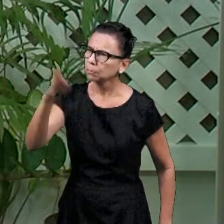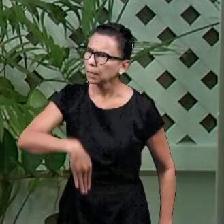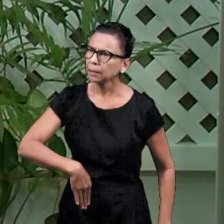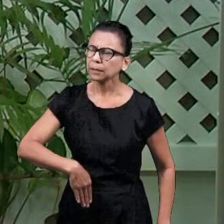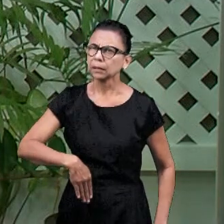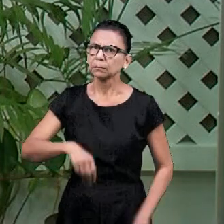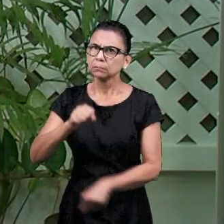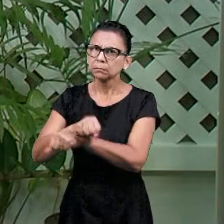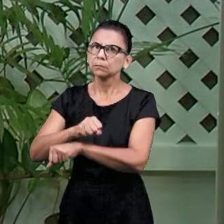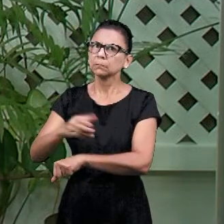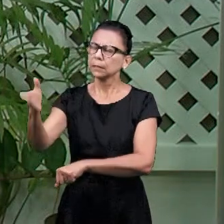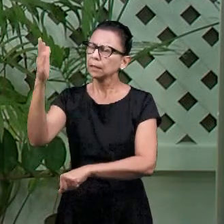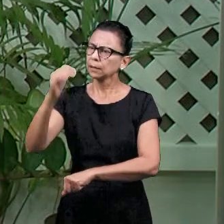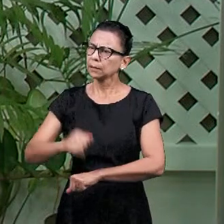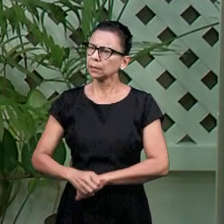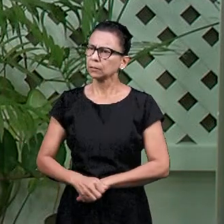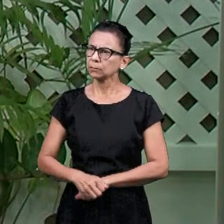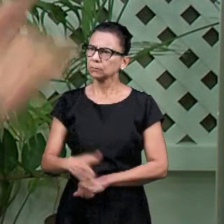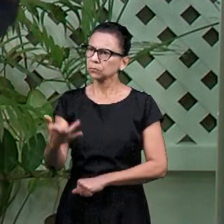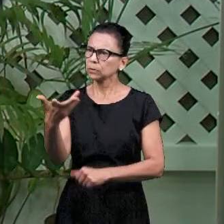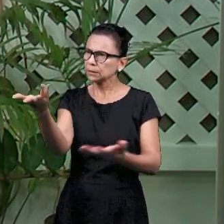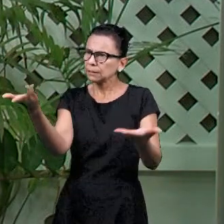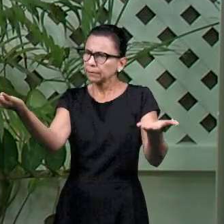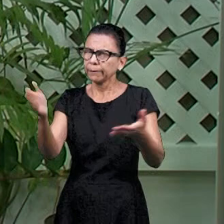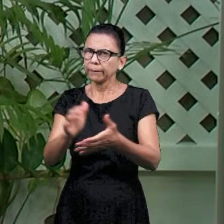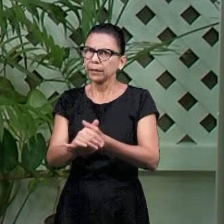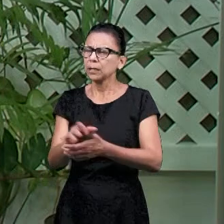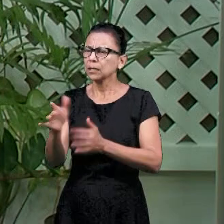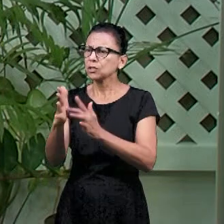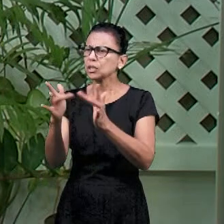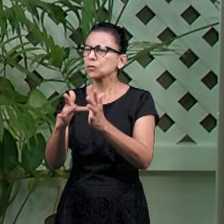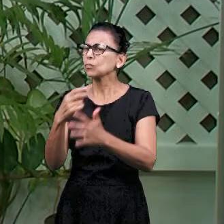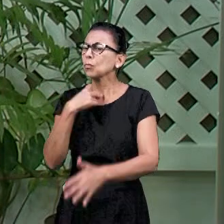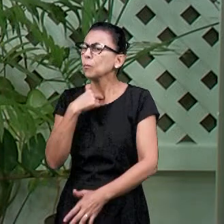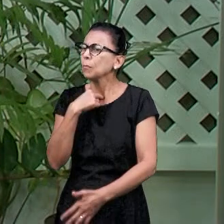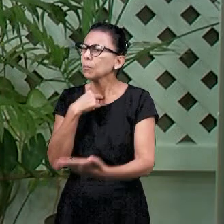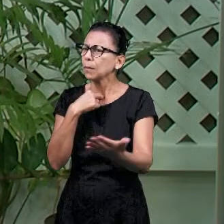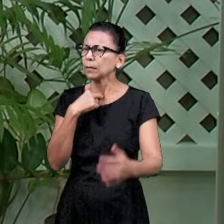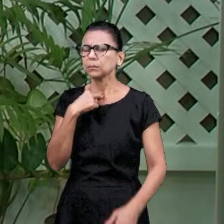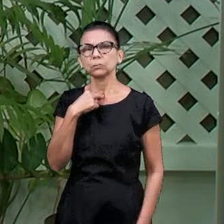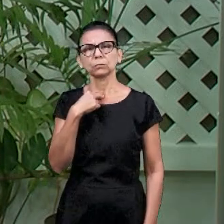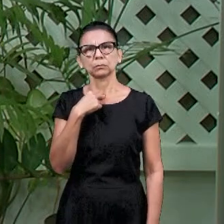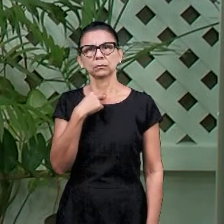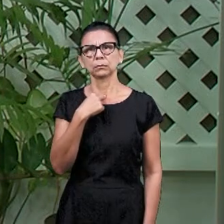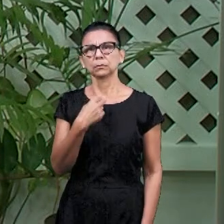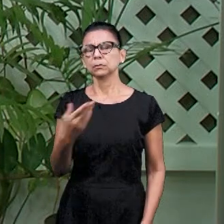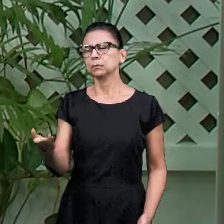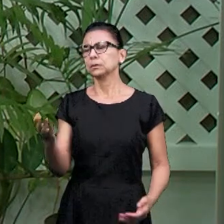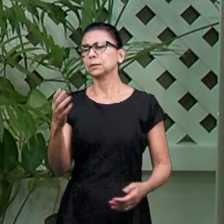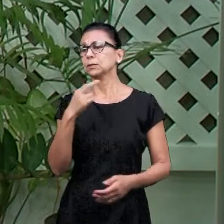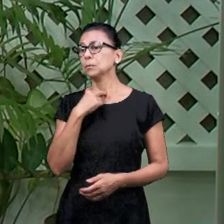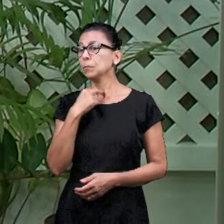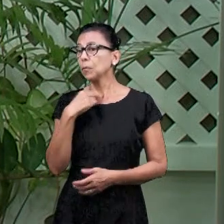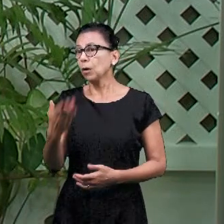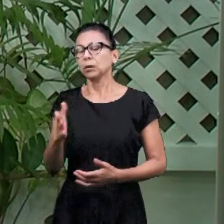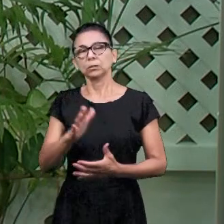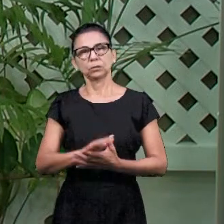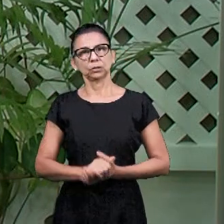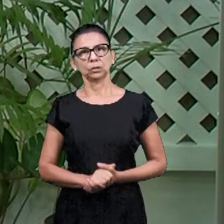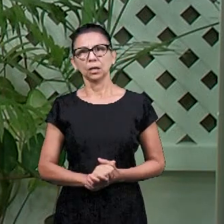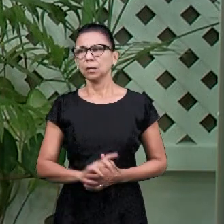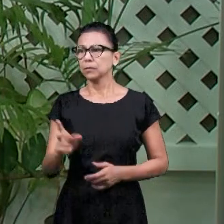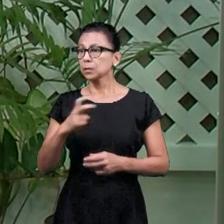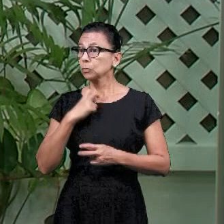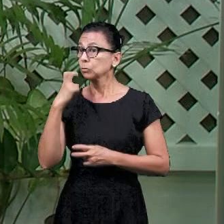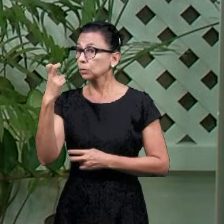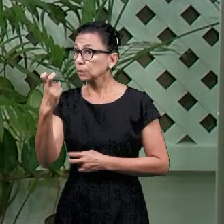mais tais-toi, tais-toi, tu déranges Jésus, un homme rempli d'engagement.